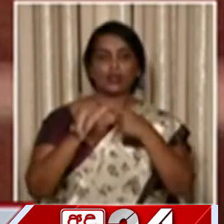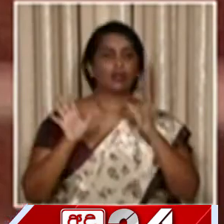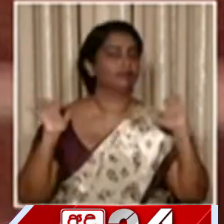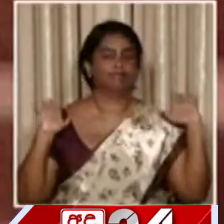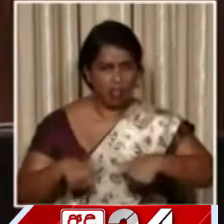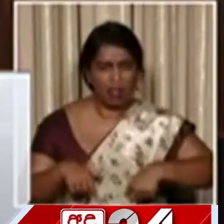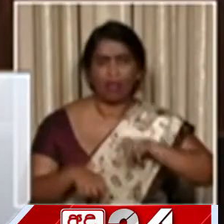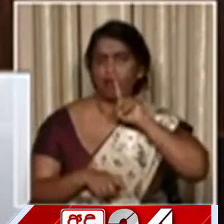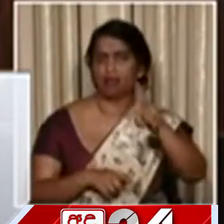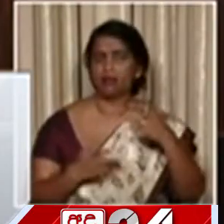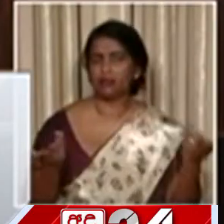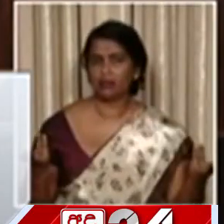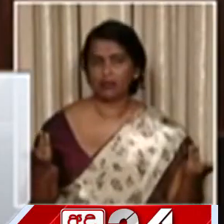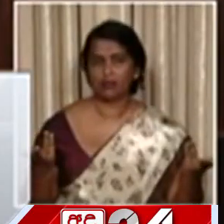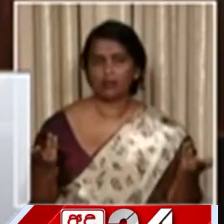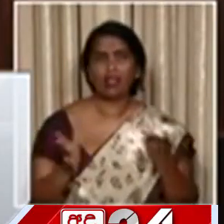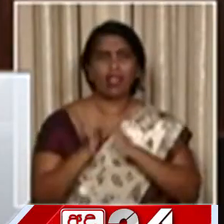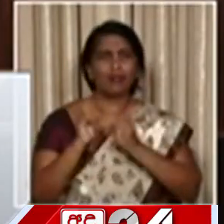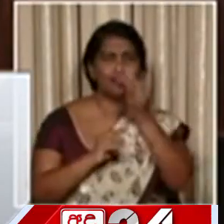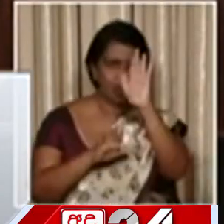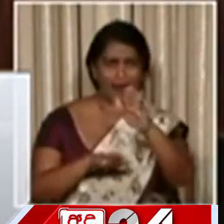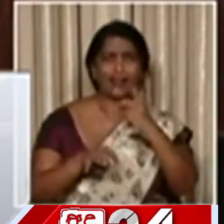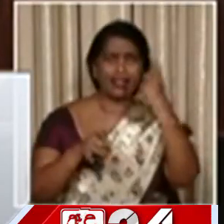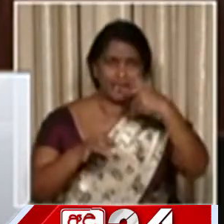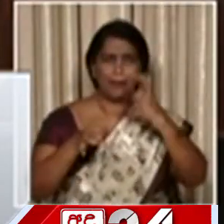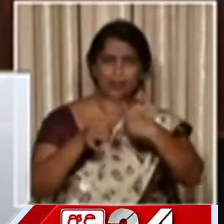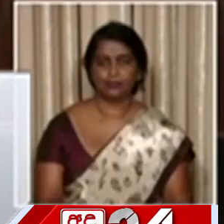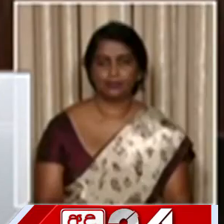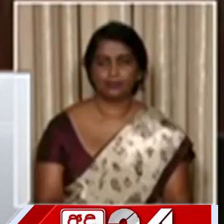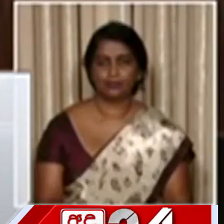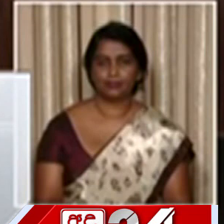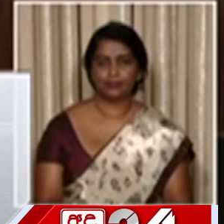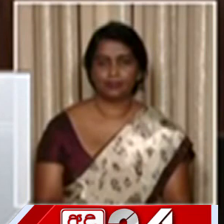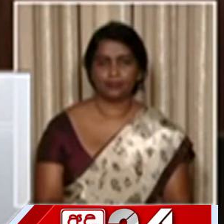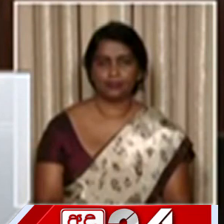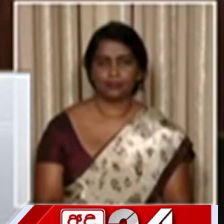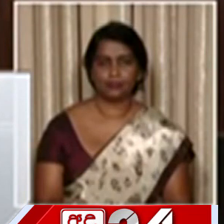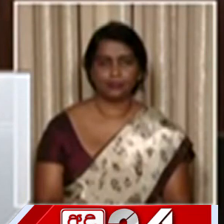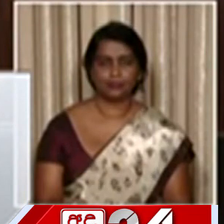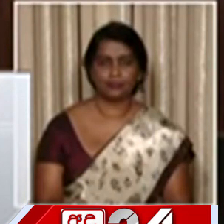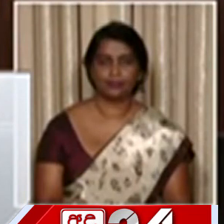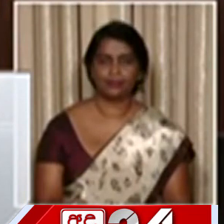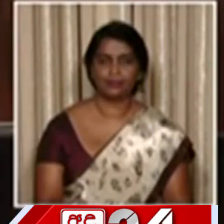ලෑස්ති නැහැ හොඳයි අනේ ඇමතුමේ පොඩ්ඩක් ඉඳලා මේ දෙවෙනි පස්සේ උත්තරක් දෙන්න දෙවෙනි පස්සේ